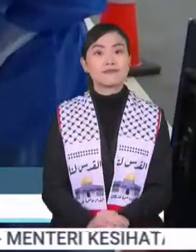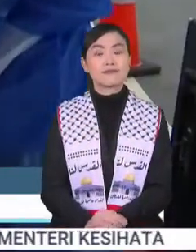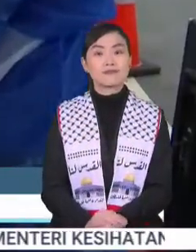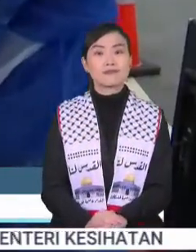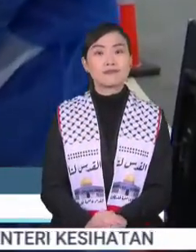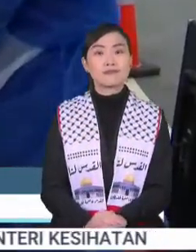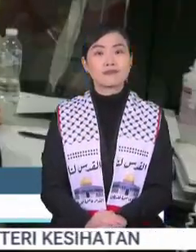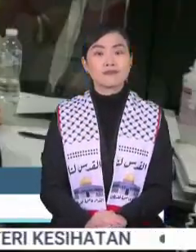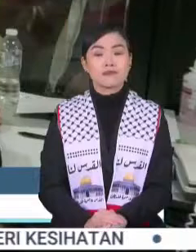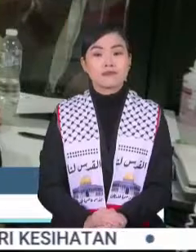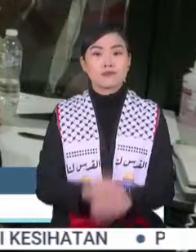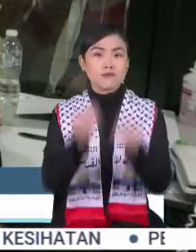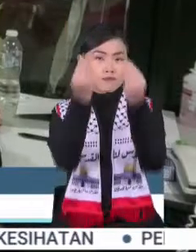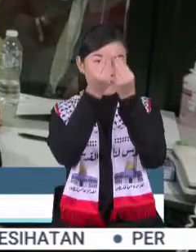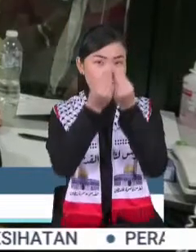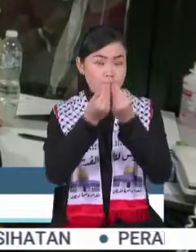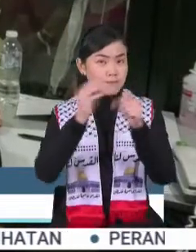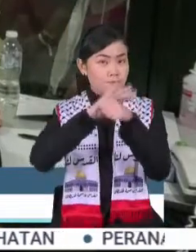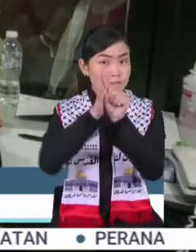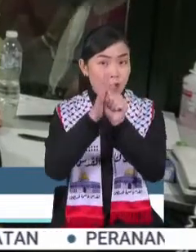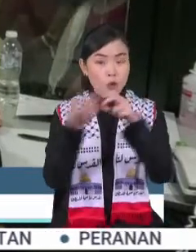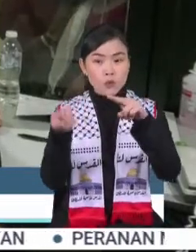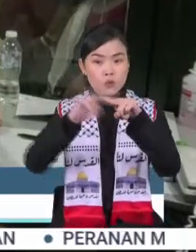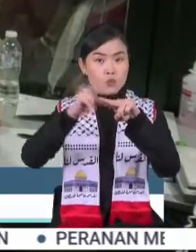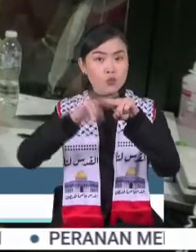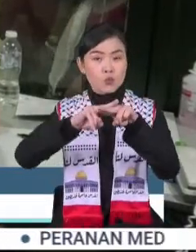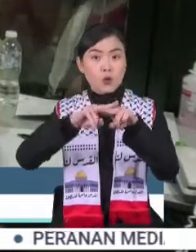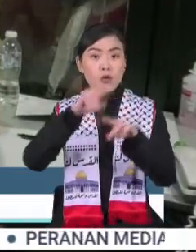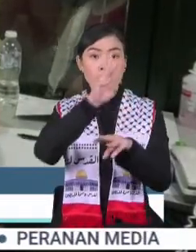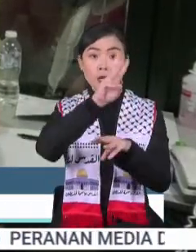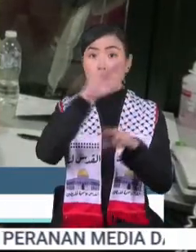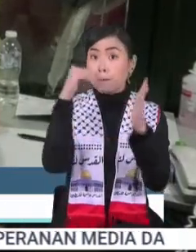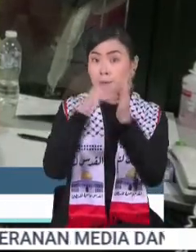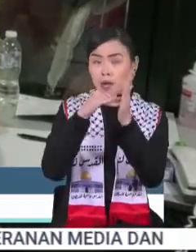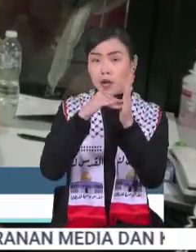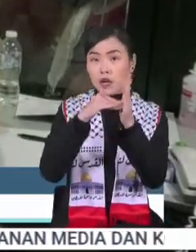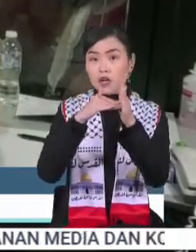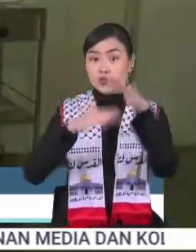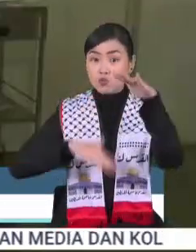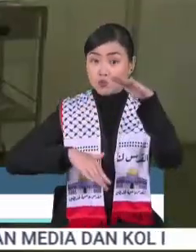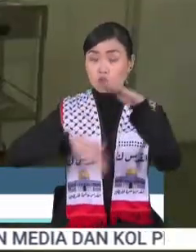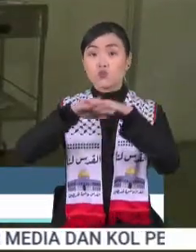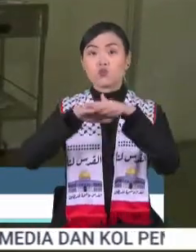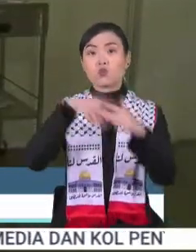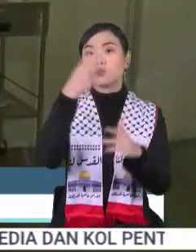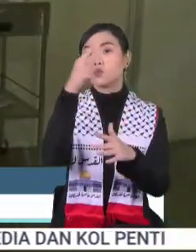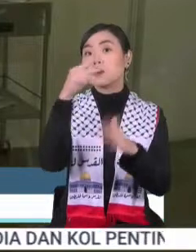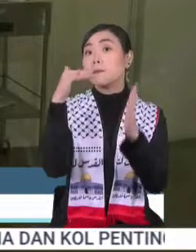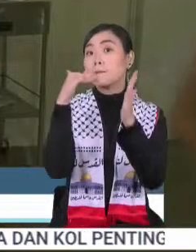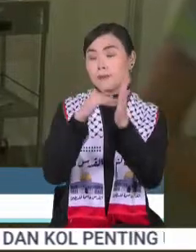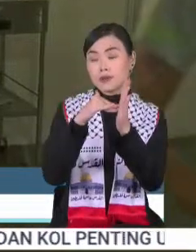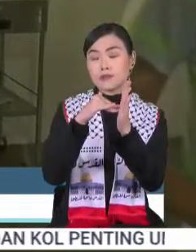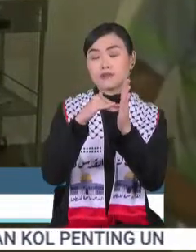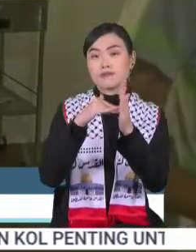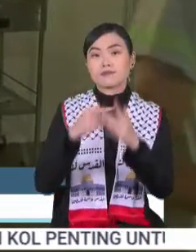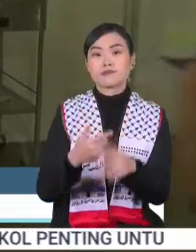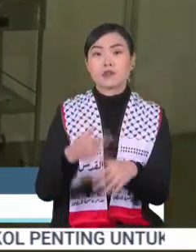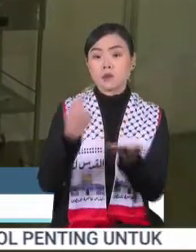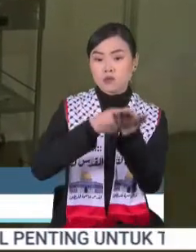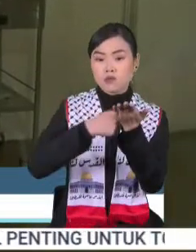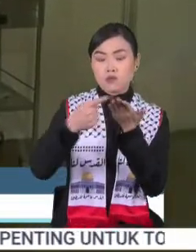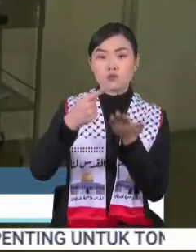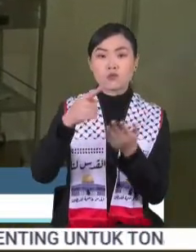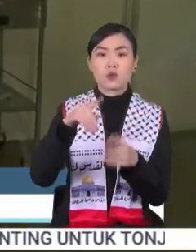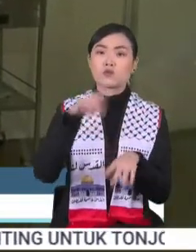kesihatan jumlah kes covid-19 meningkat daripada 6796 kepada 7 pada